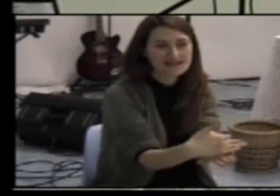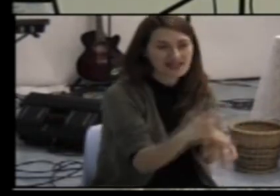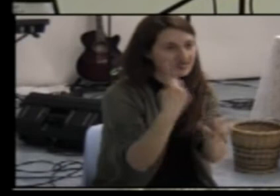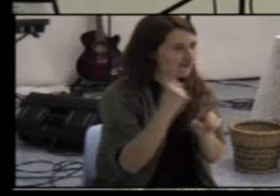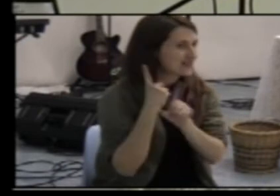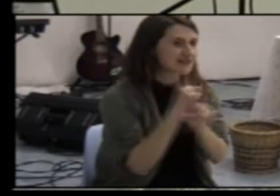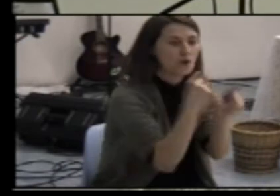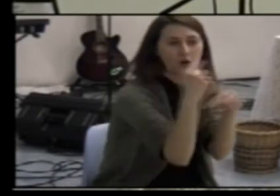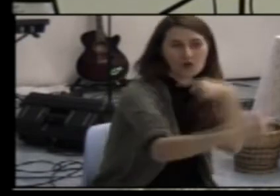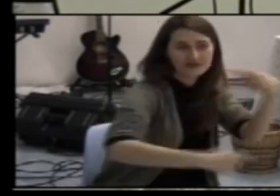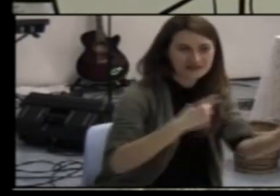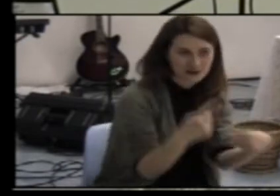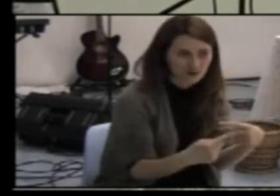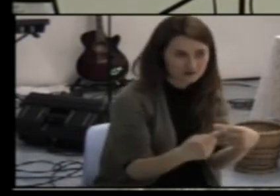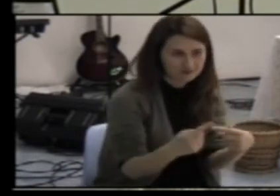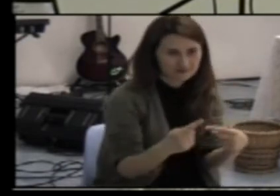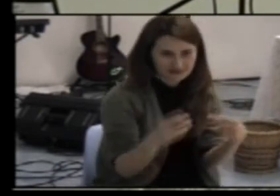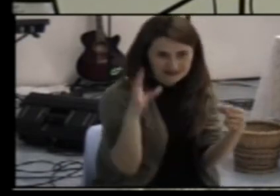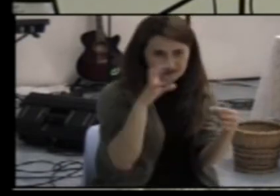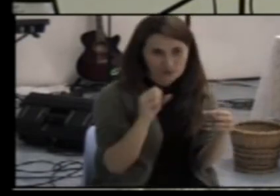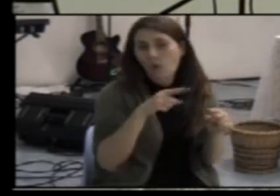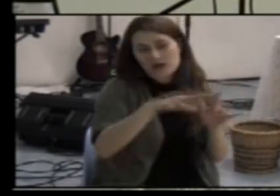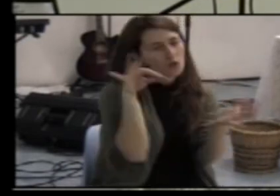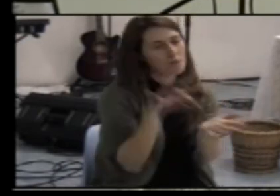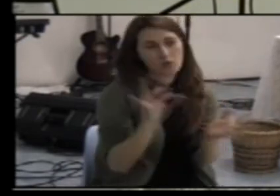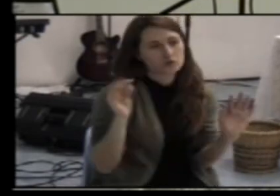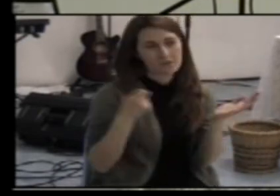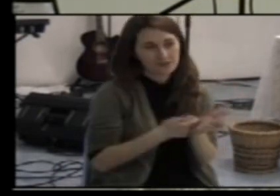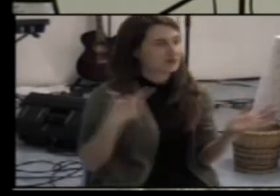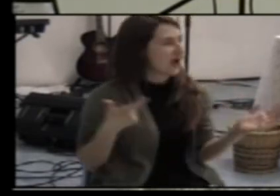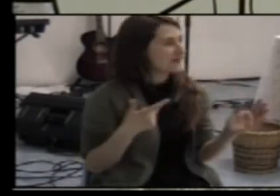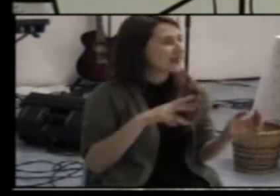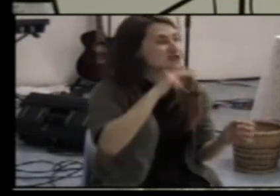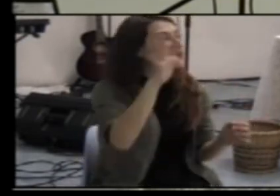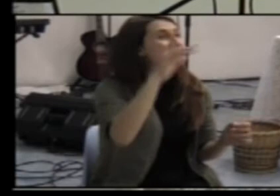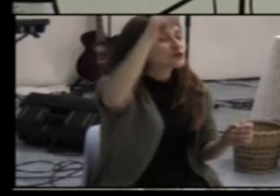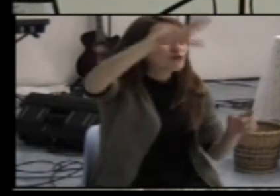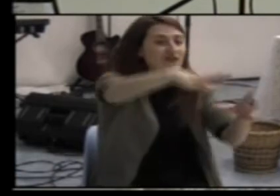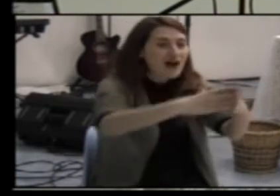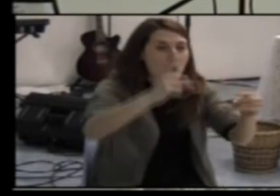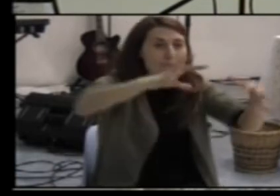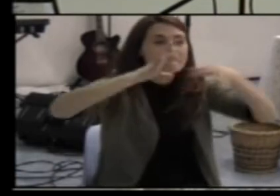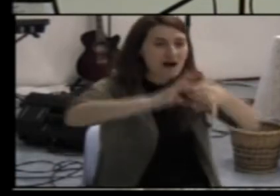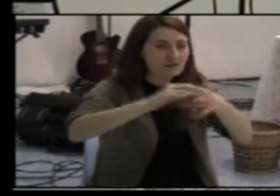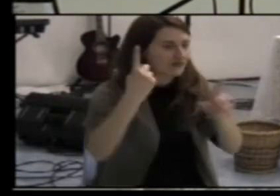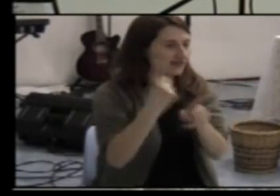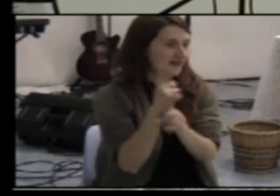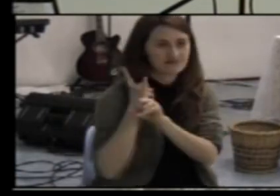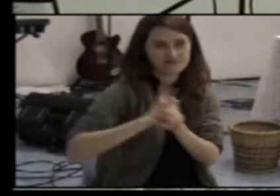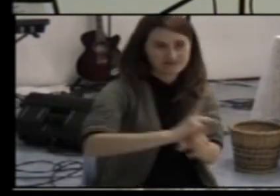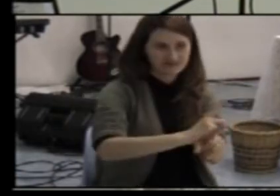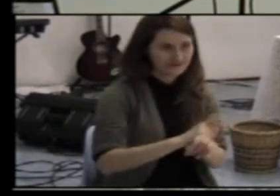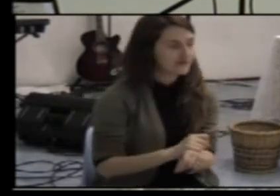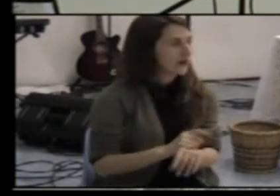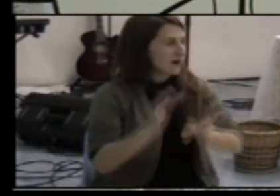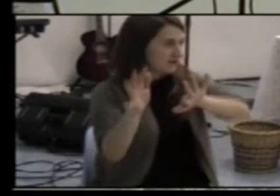Facciamo un passo avanti. Anzi, facciamo un passo indietro. Quando Neemia e